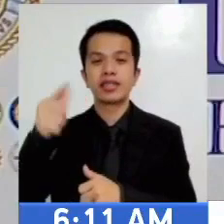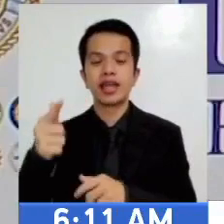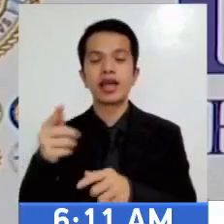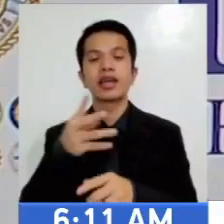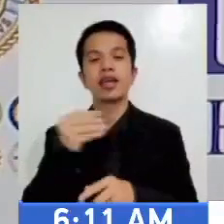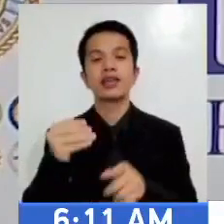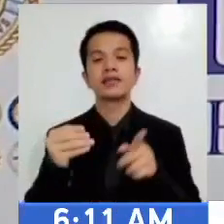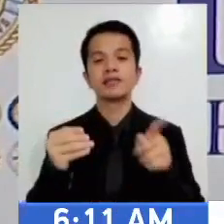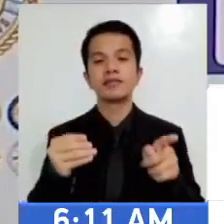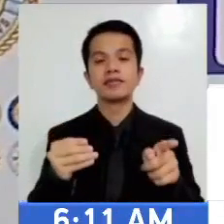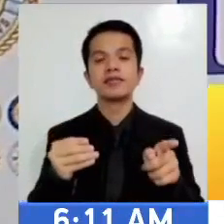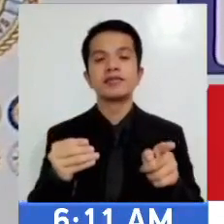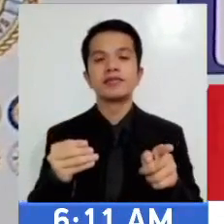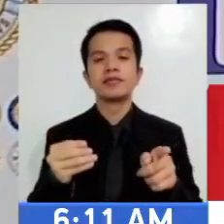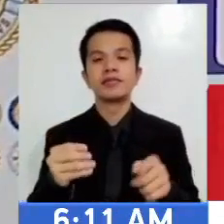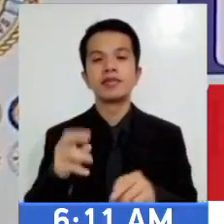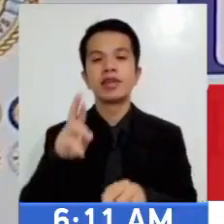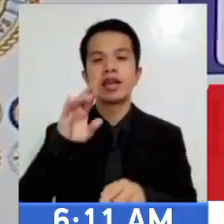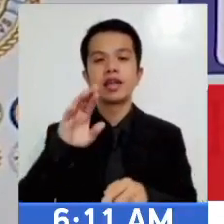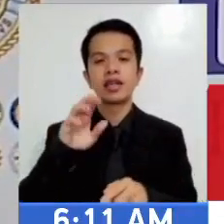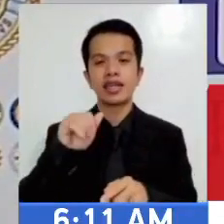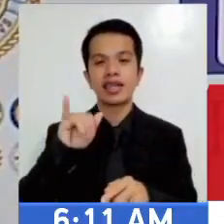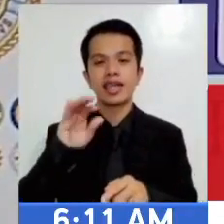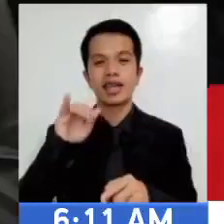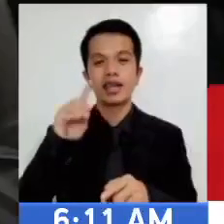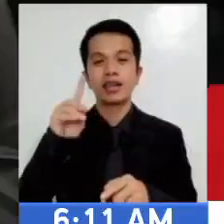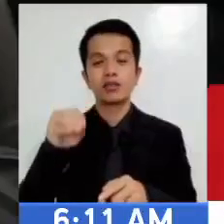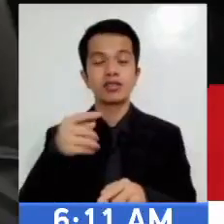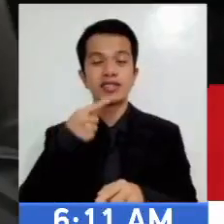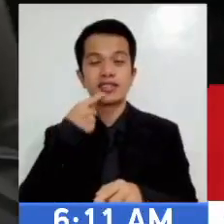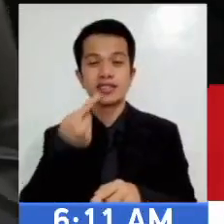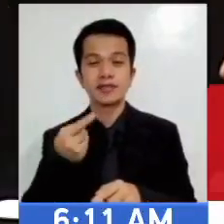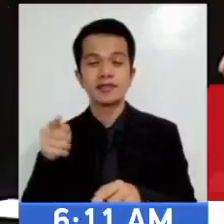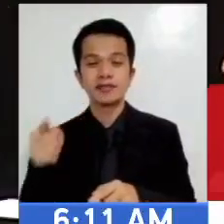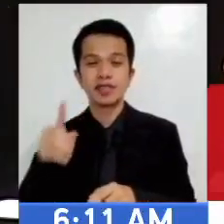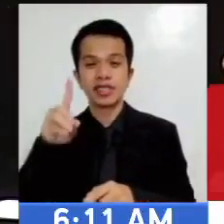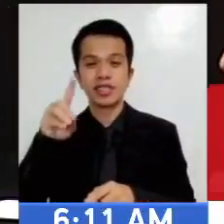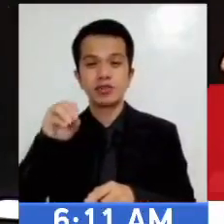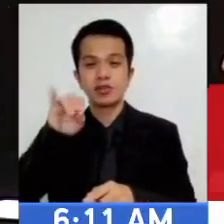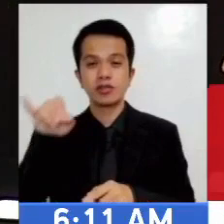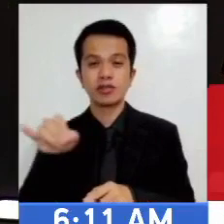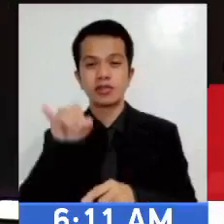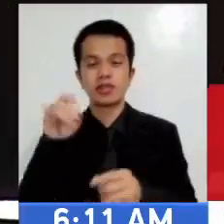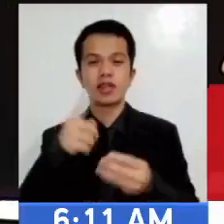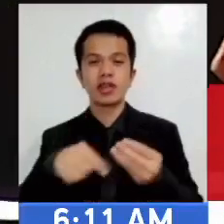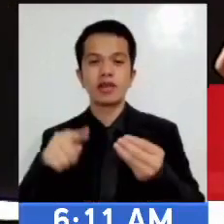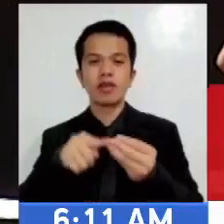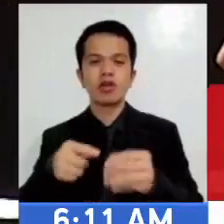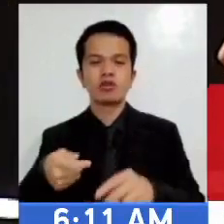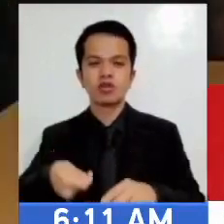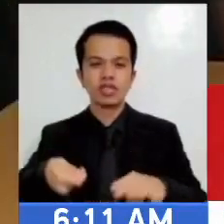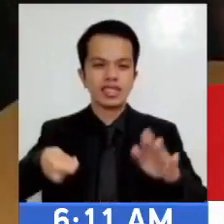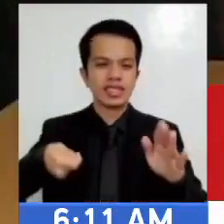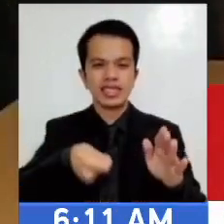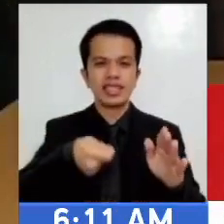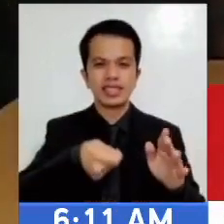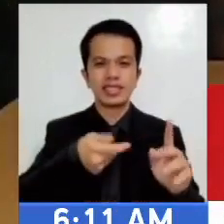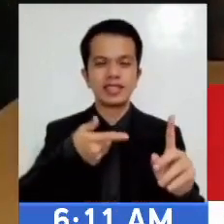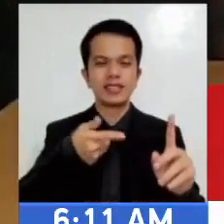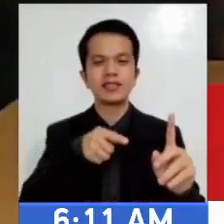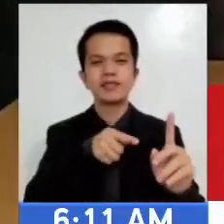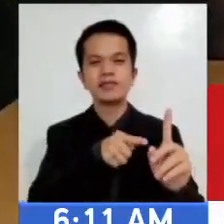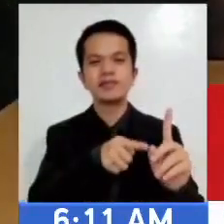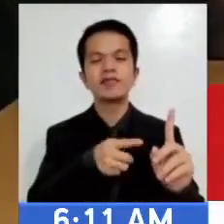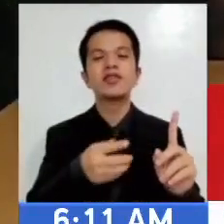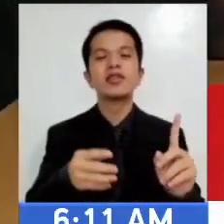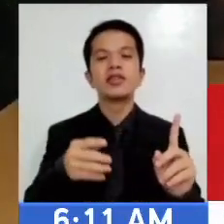Officer Ricardo Zulueta. Sabi po ng Department of Justice, kaugnayan sa pananaksak umano sa dalawang gang commander sa New Bilibid Prison